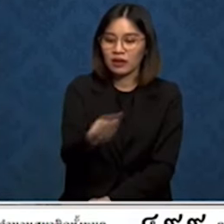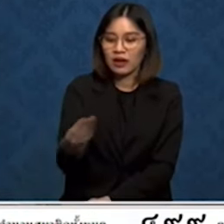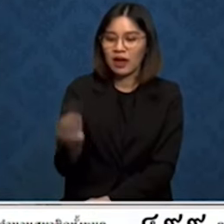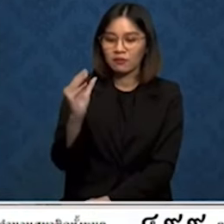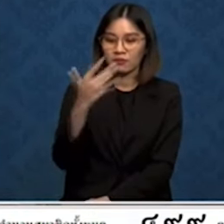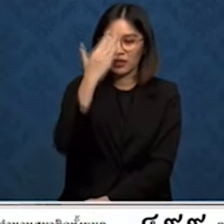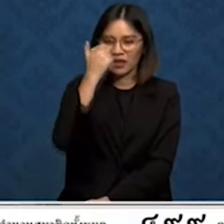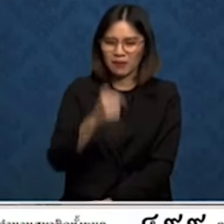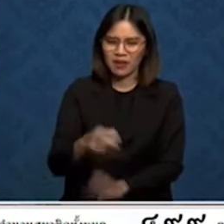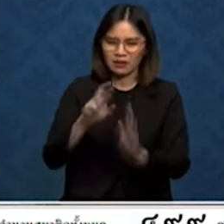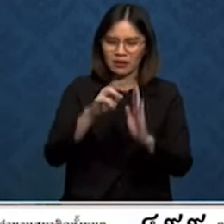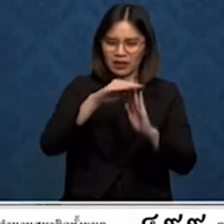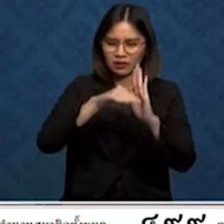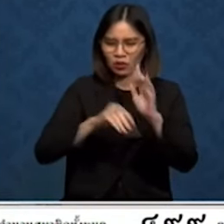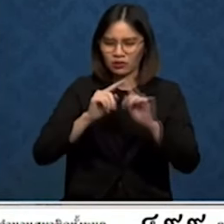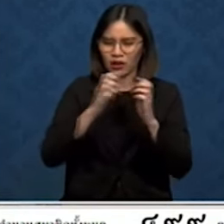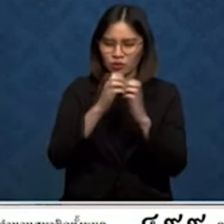ทำไมต้ซับซ้อนซ้อนเงื่อน